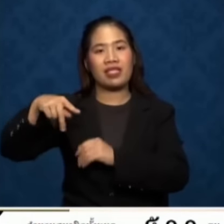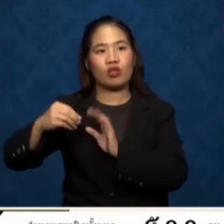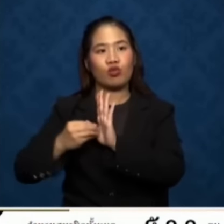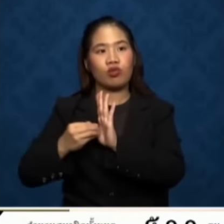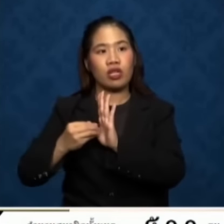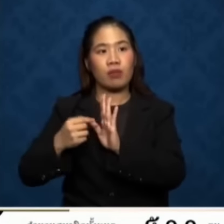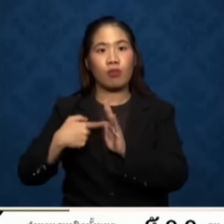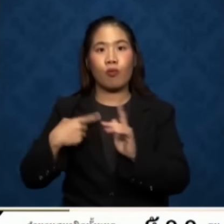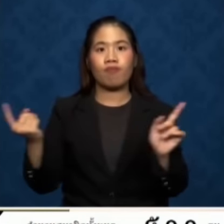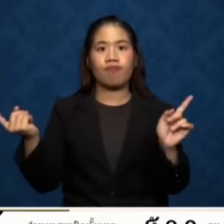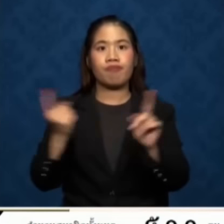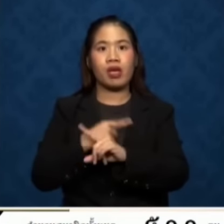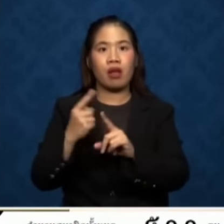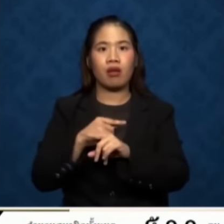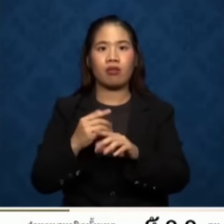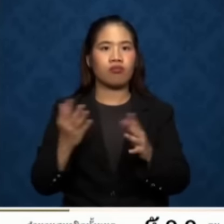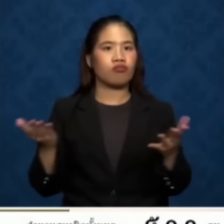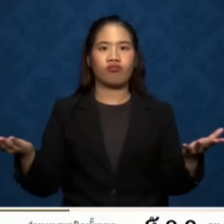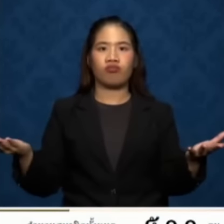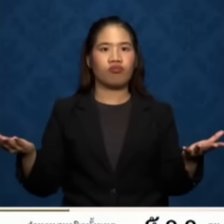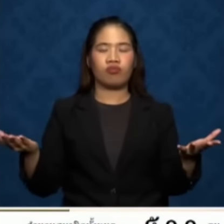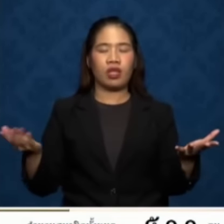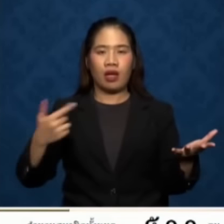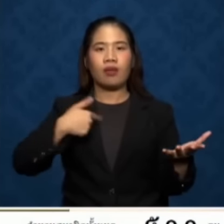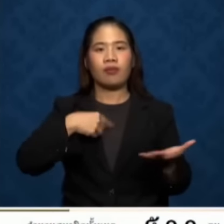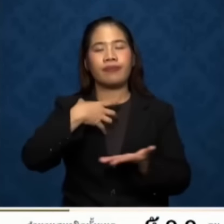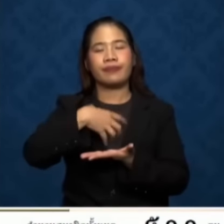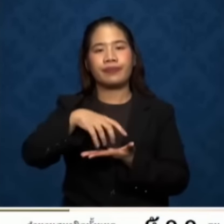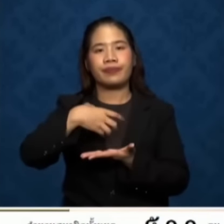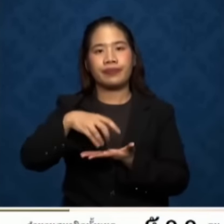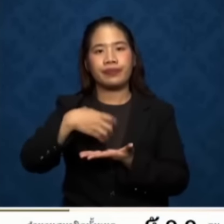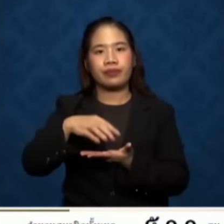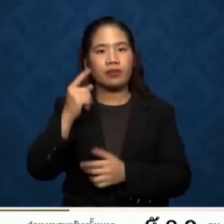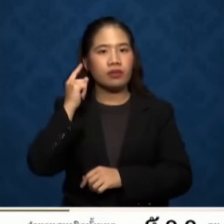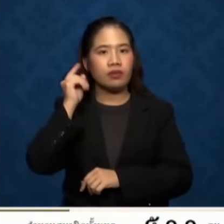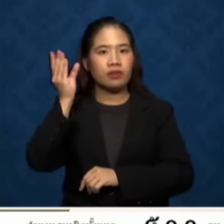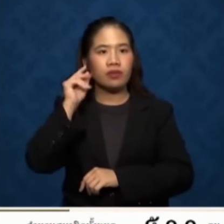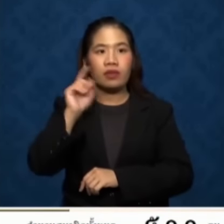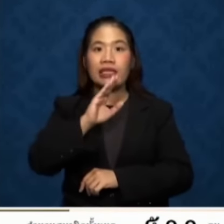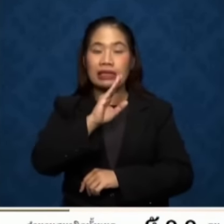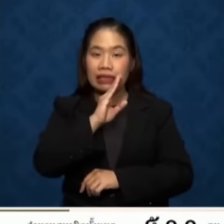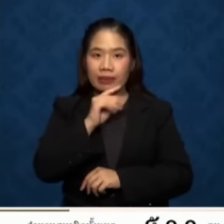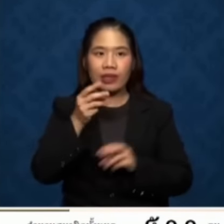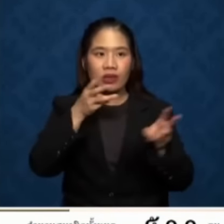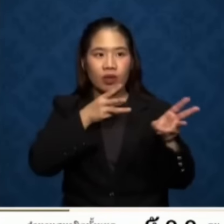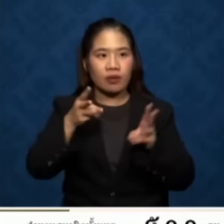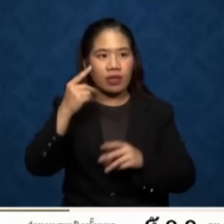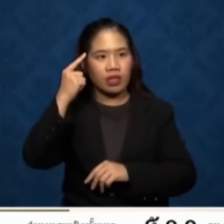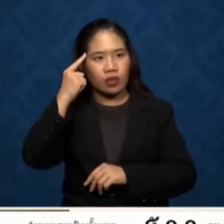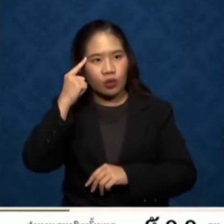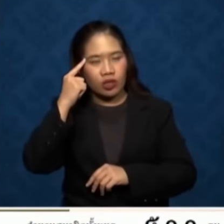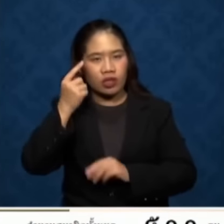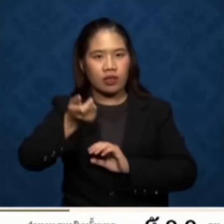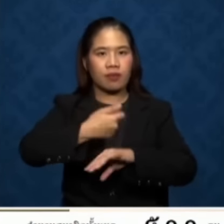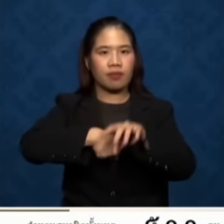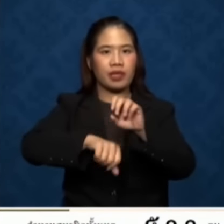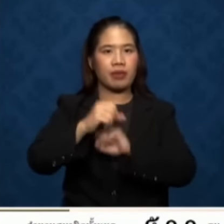ำแล้วต้องเรียนว่าถ้าใช้ตรรกะวิบัติหรือปฏิบัติไม่ช